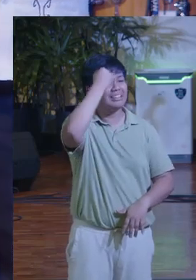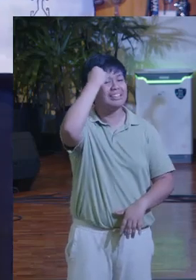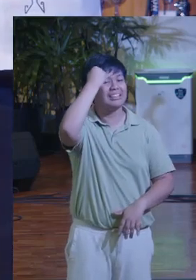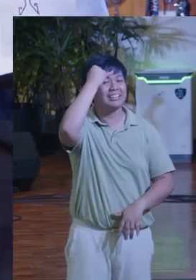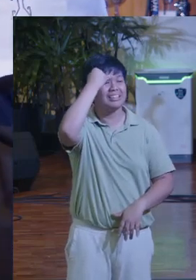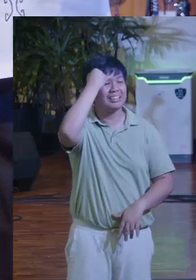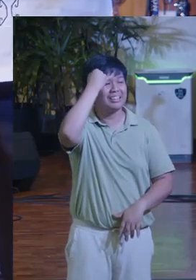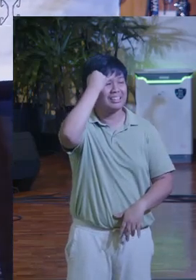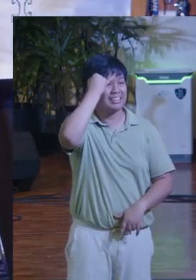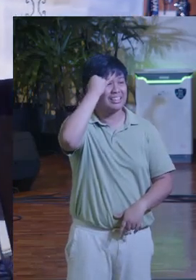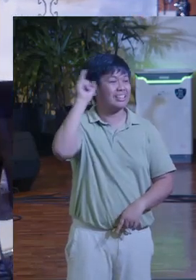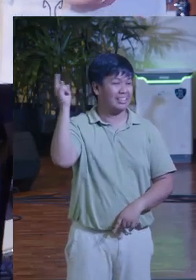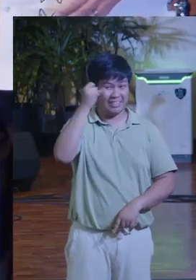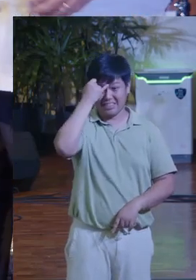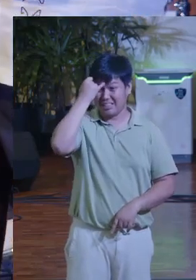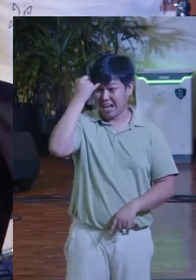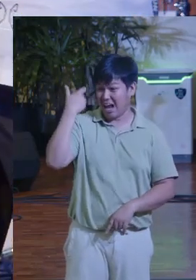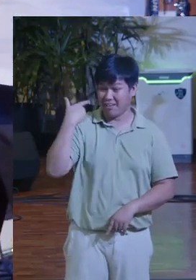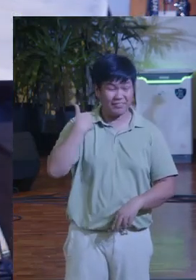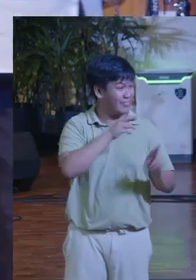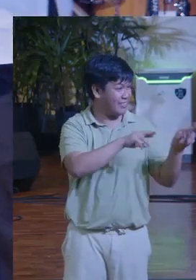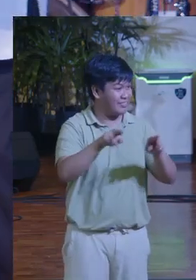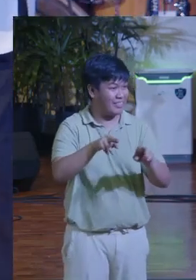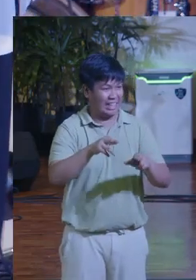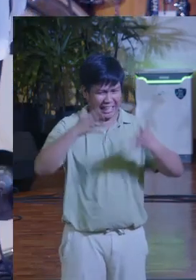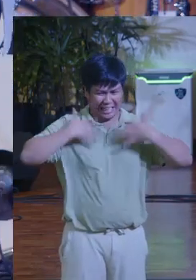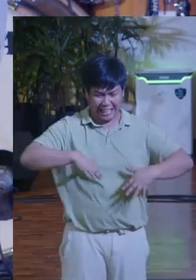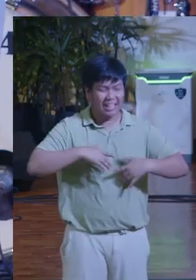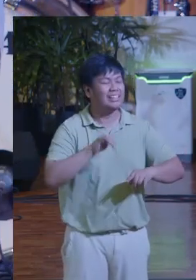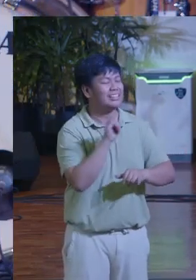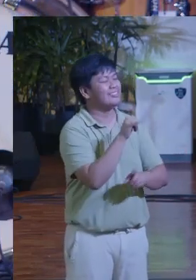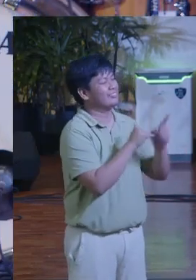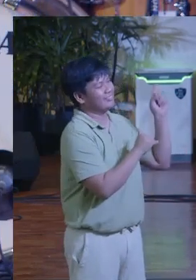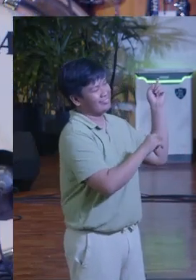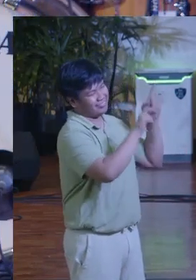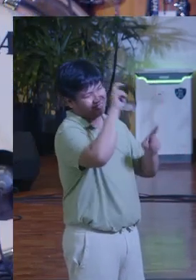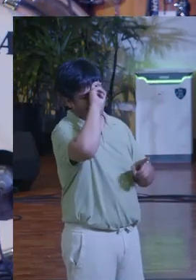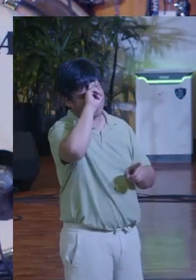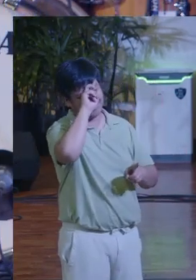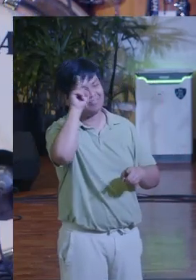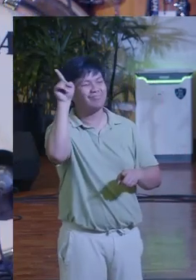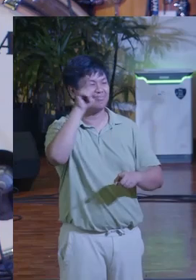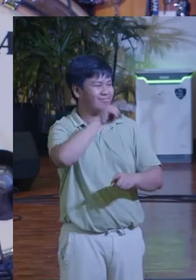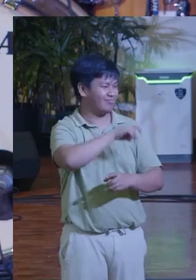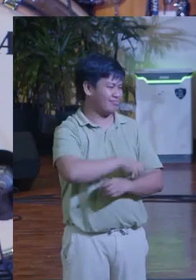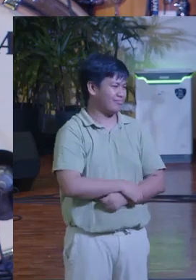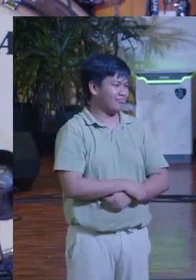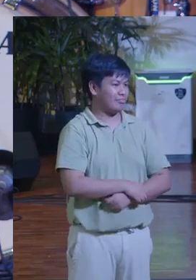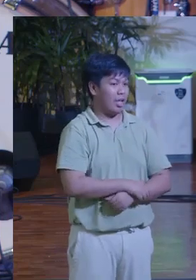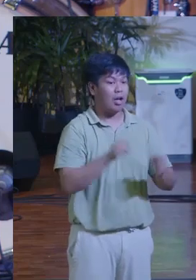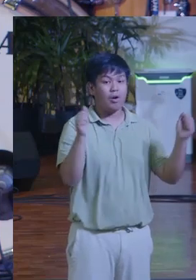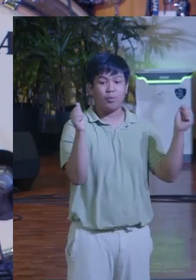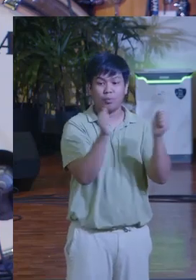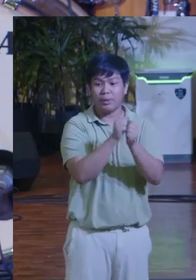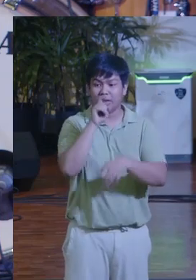River Ganges. So ganito po ang kanyang ginagawa. Kasama niya ang kanyang mga katulong